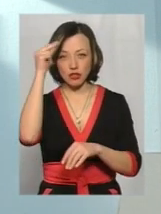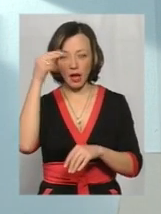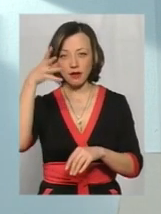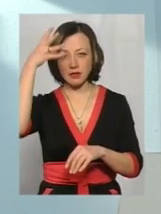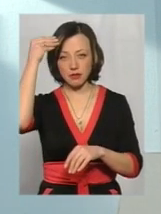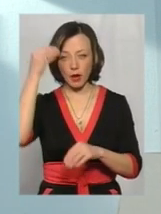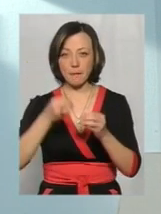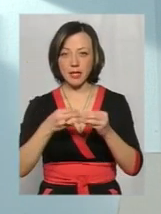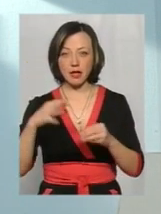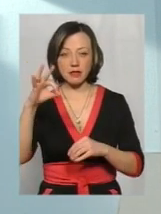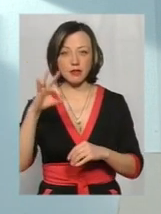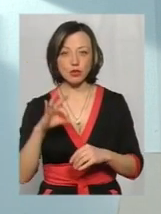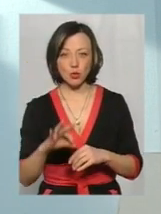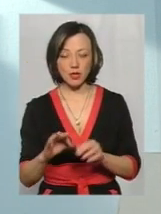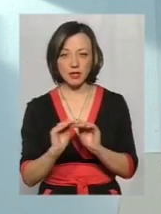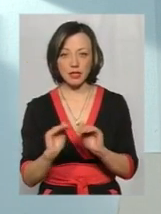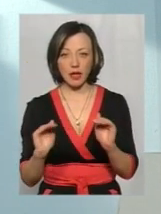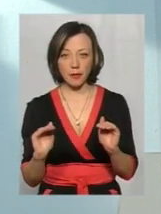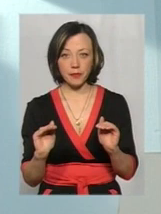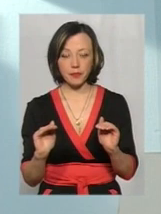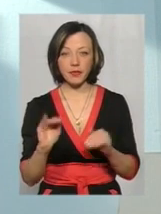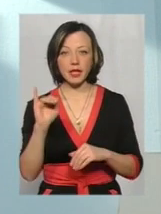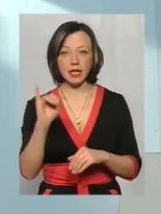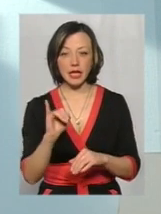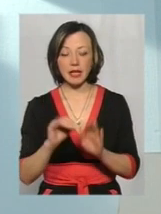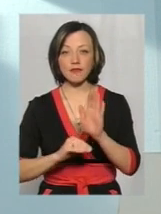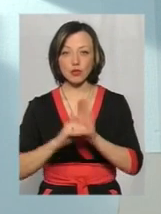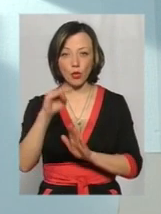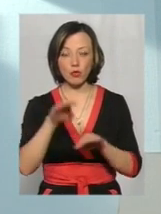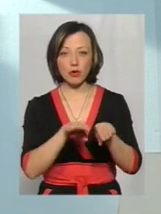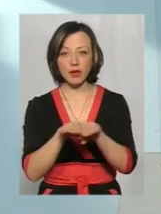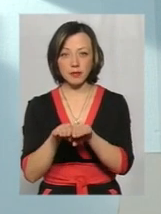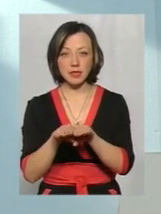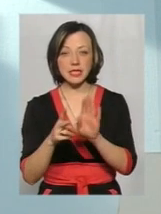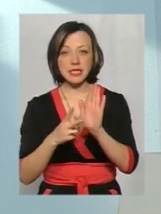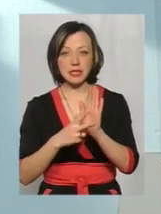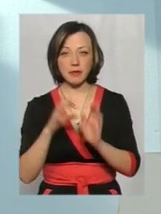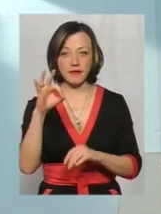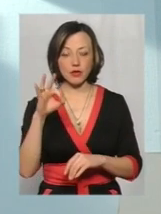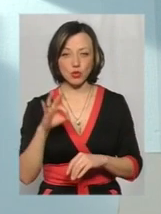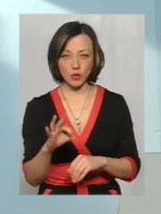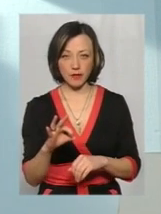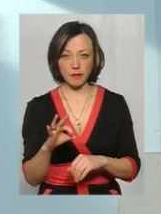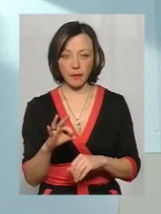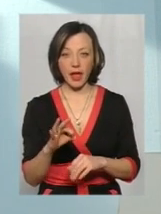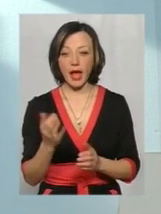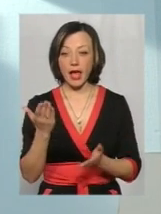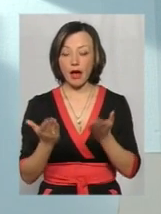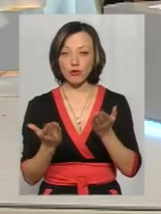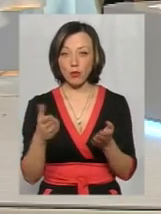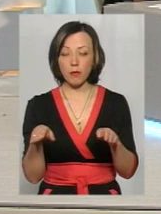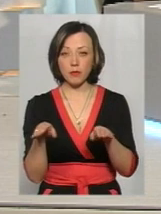матеріал засвоїли 15% учнів і на високому рівні 7% учнів. Якщо ми